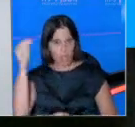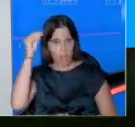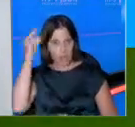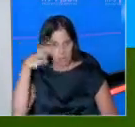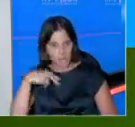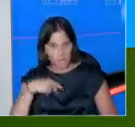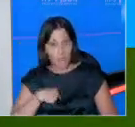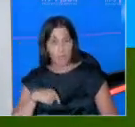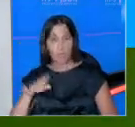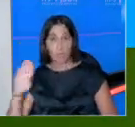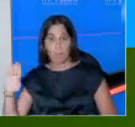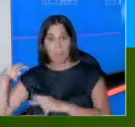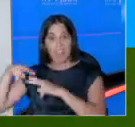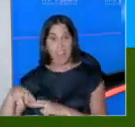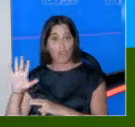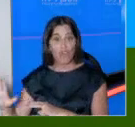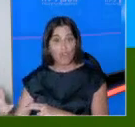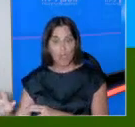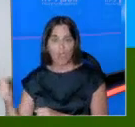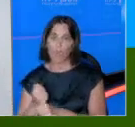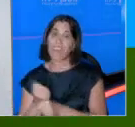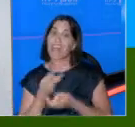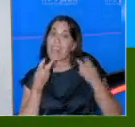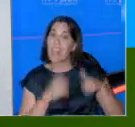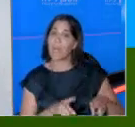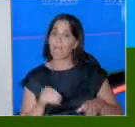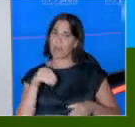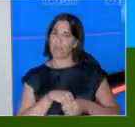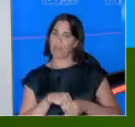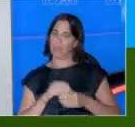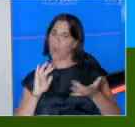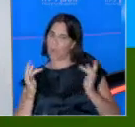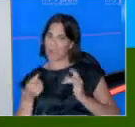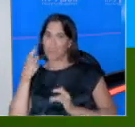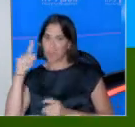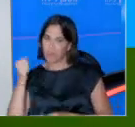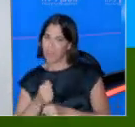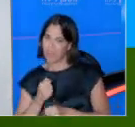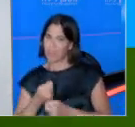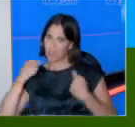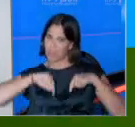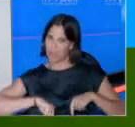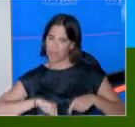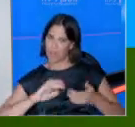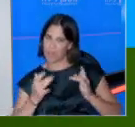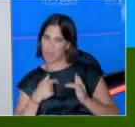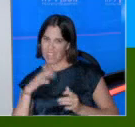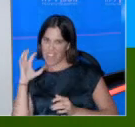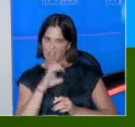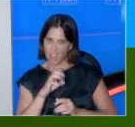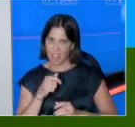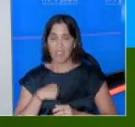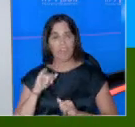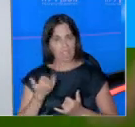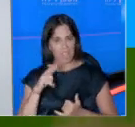שאם נתניהו נשאר על הגלגל, הוא יעשה להם את המוות מתוך האופוזיציה, ונתניהו יודע להיות יושב ראש אופוזיציה נשכני, וכן,